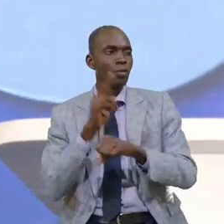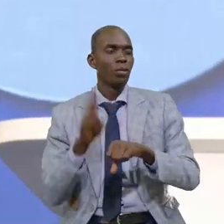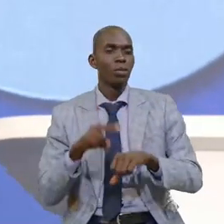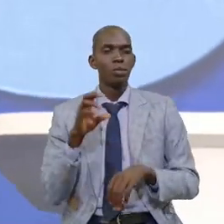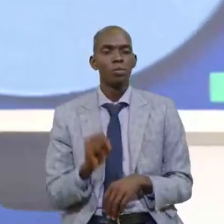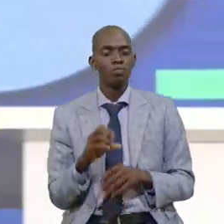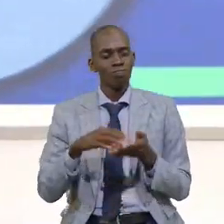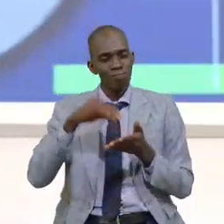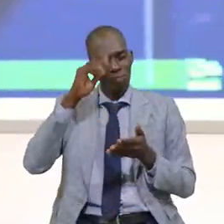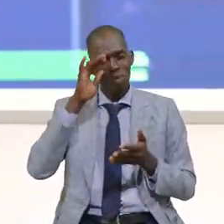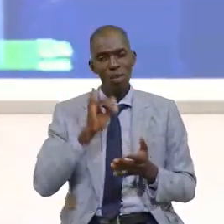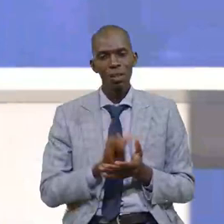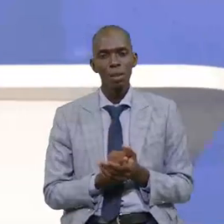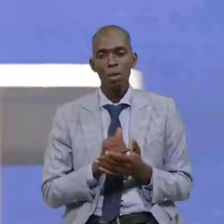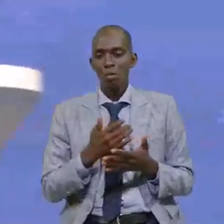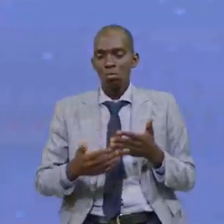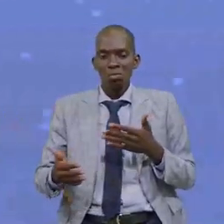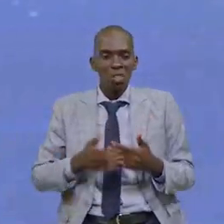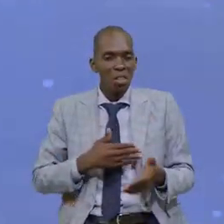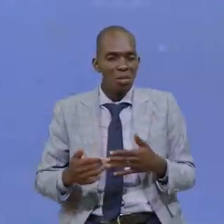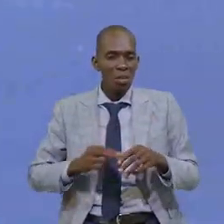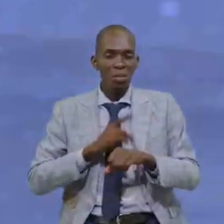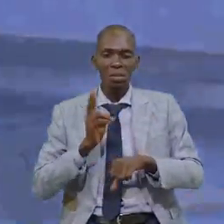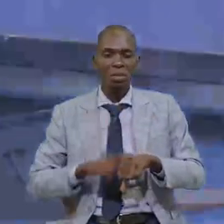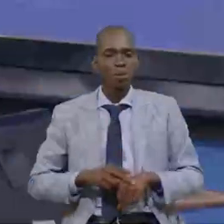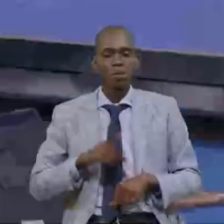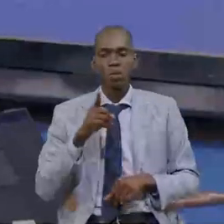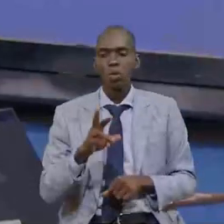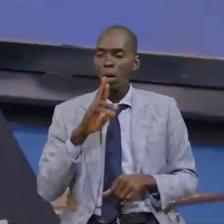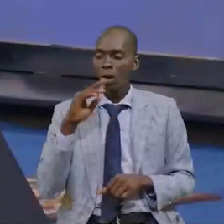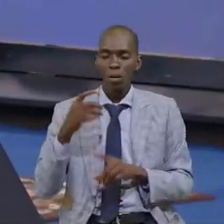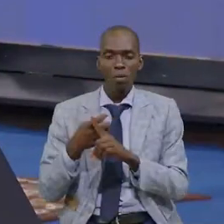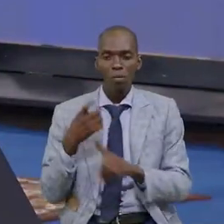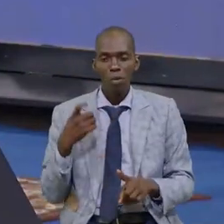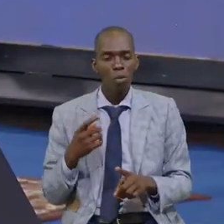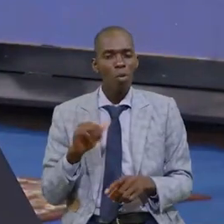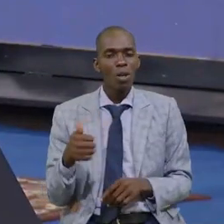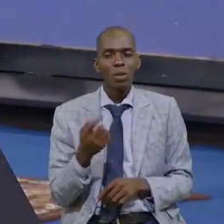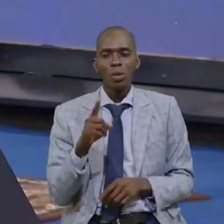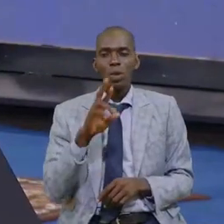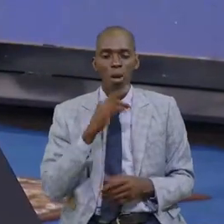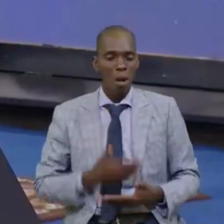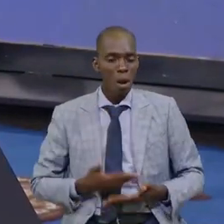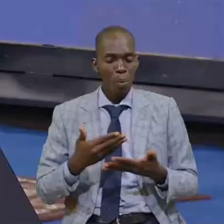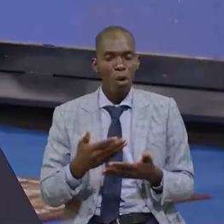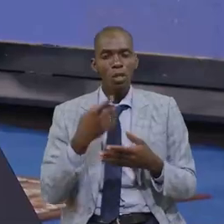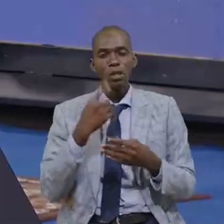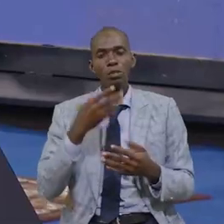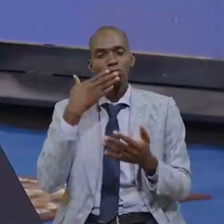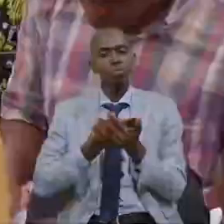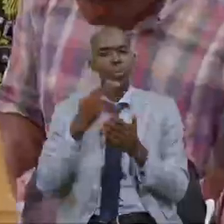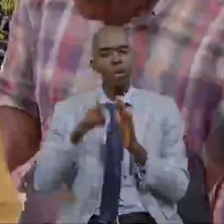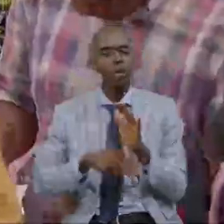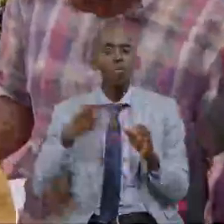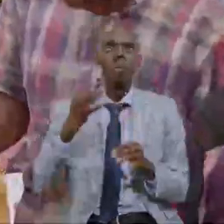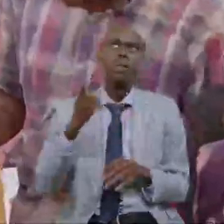nations. Apprends cela, quelle que soit la nation dans laquelle tu te trouves, quel que soit ton lieu de naissance, la